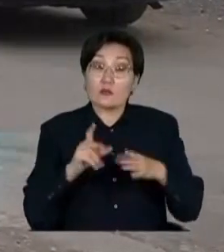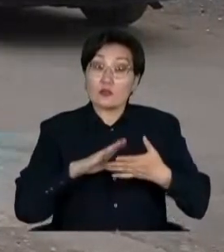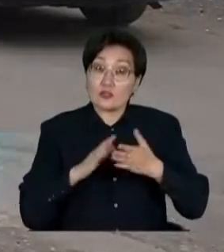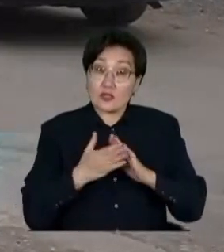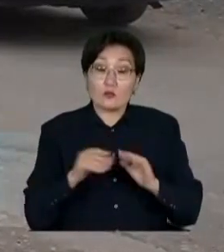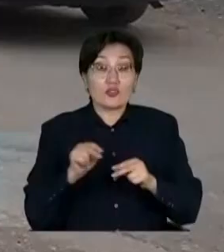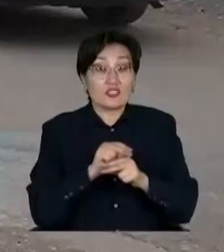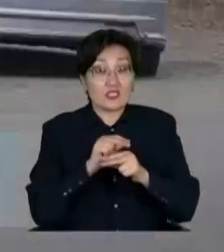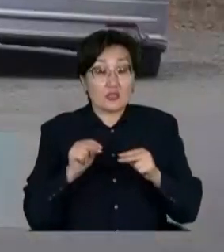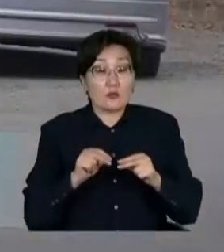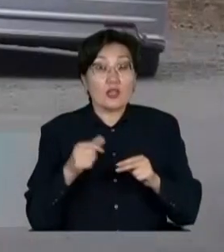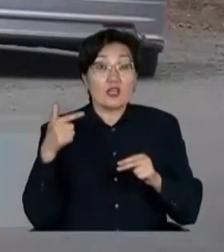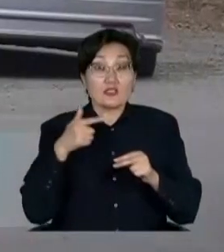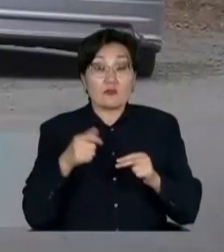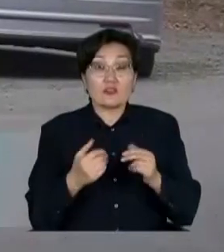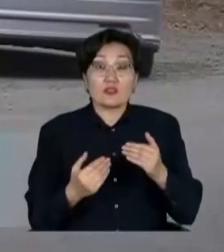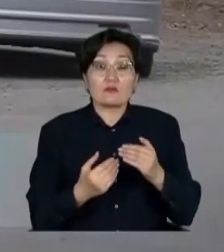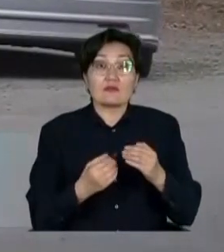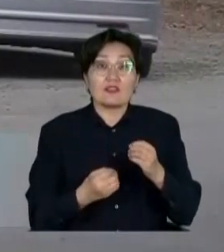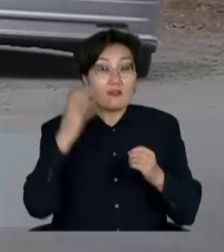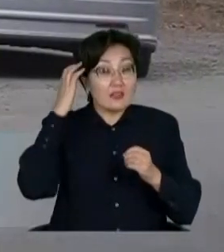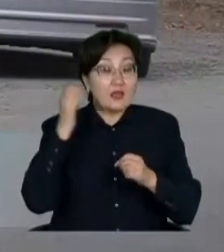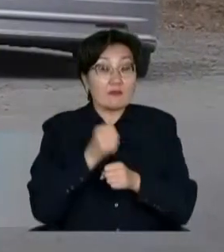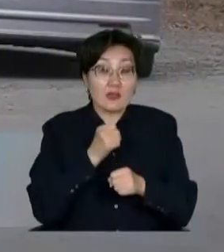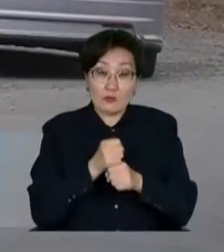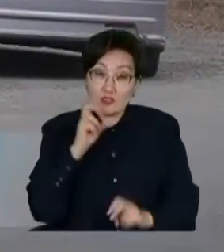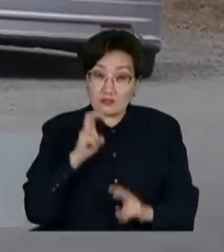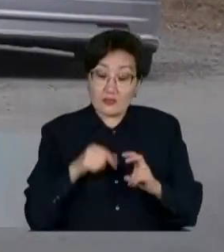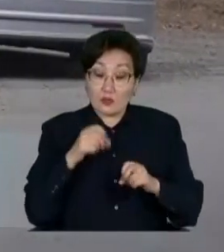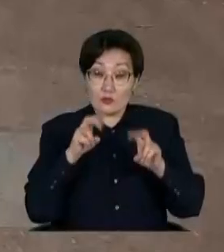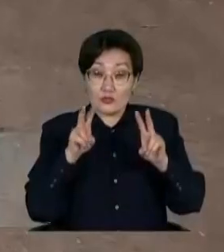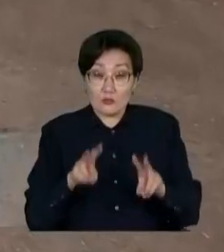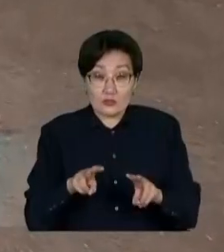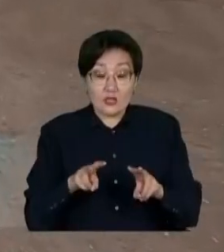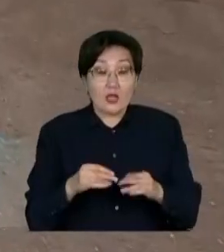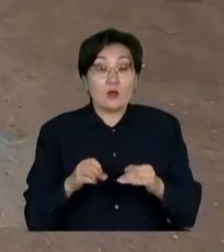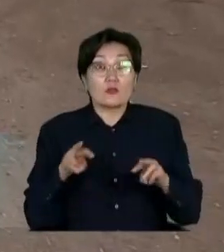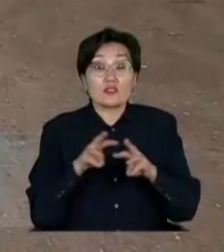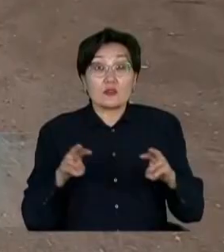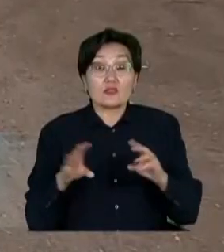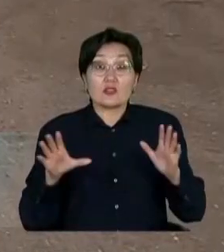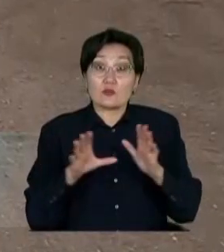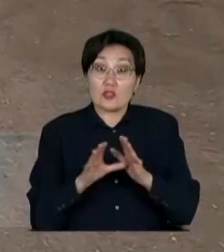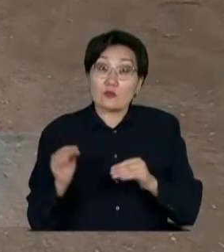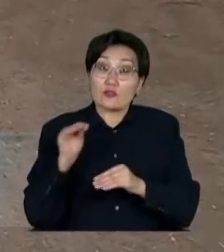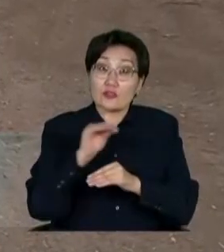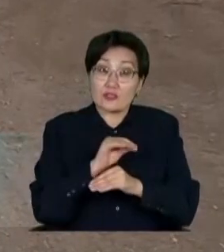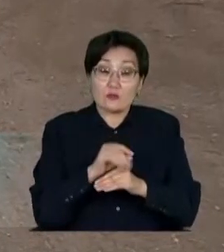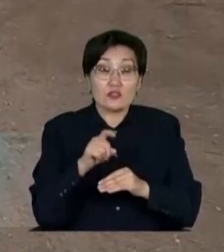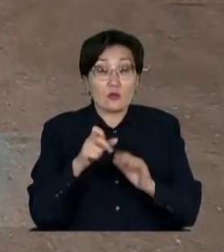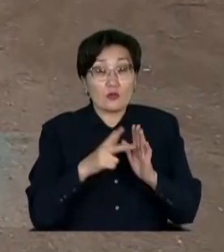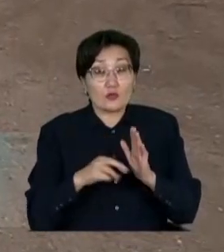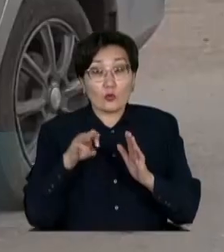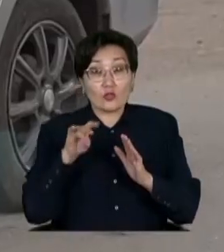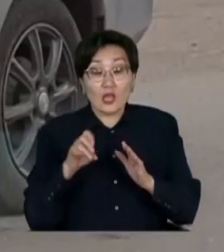из-за ремонта на Атырауском нефтеперерабатывающем заводе, говорят специалисты. Накануне Минэнерго направила в регион дополнительные 180